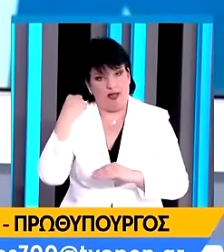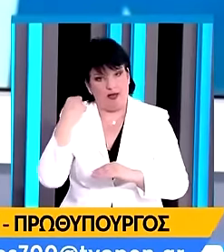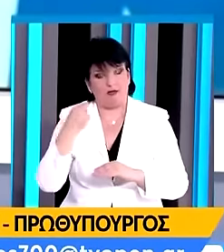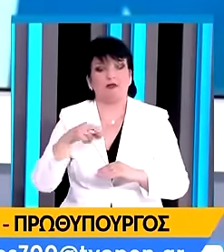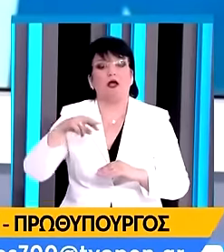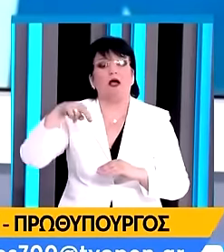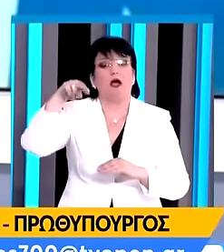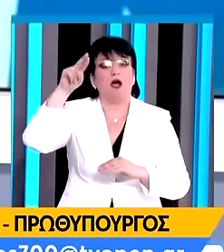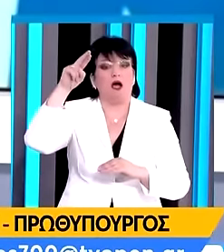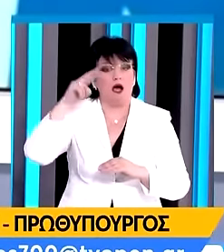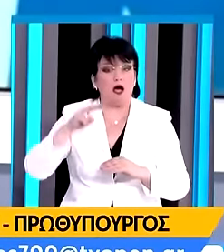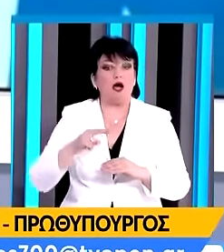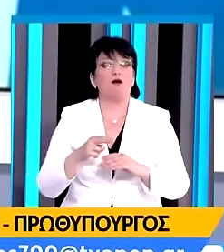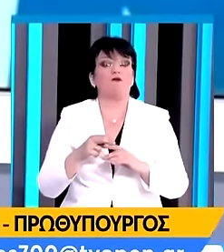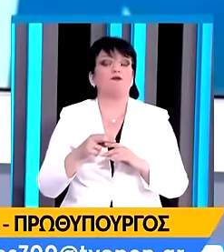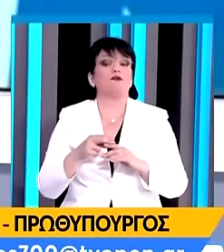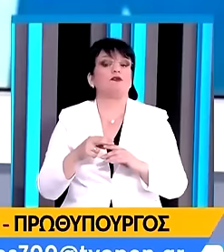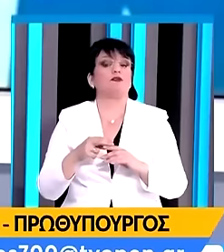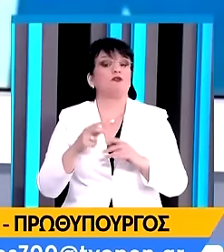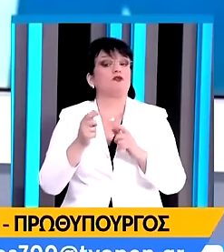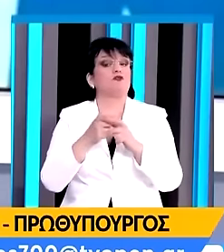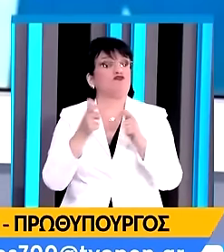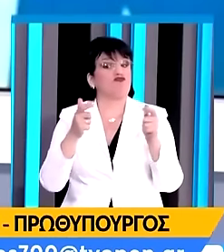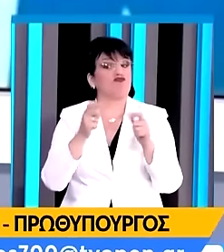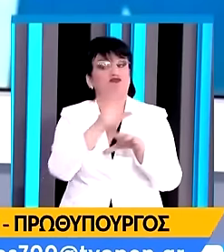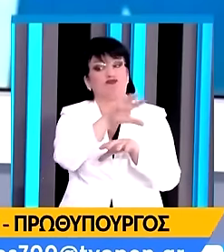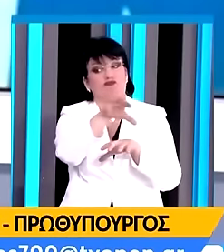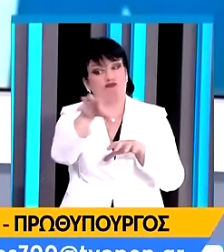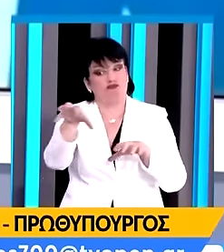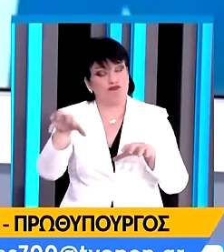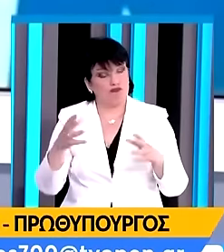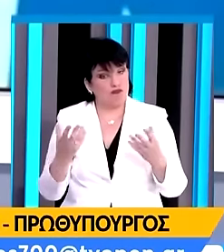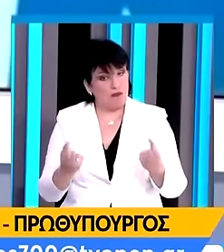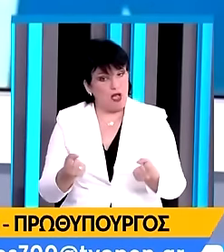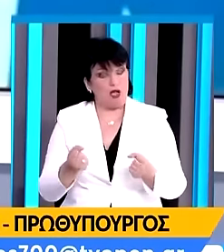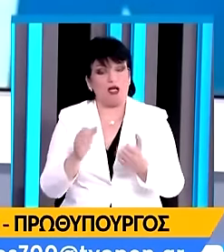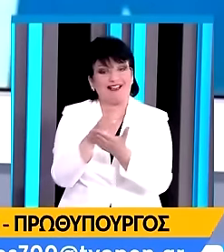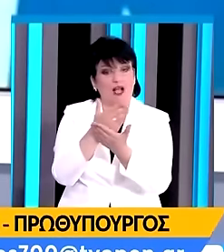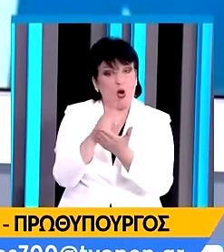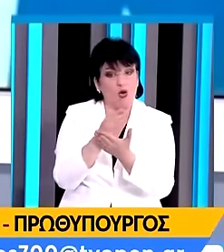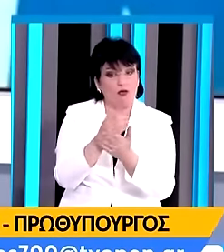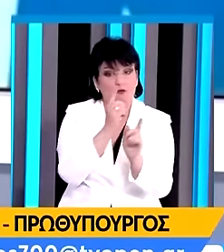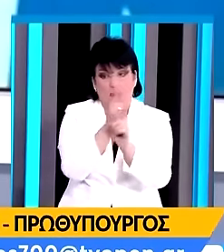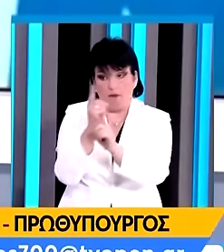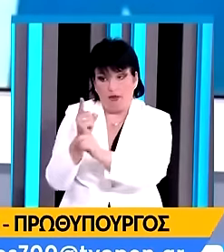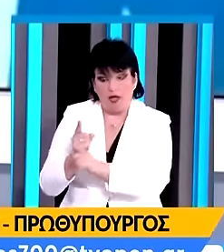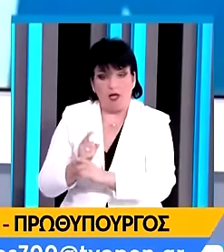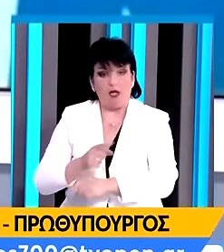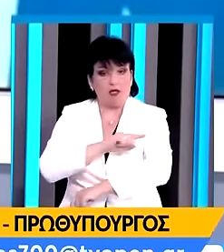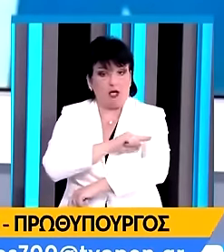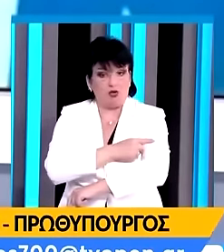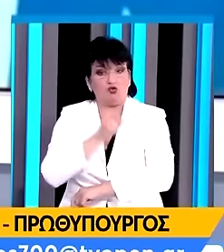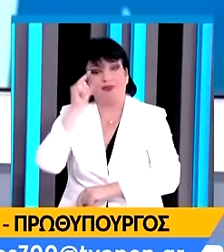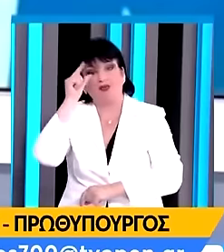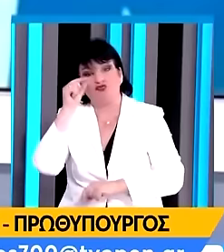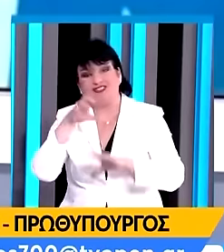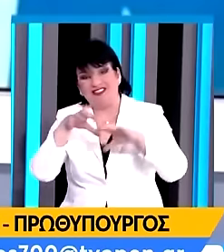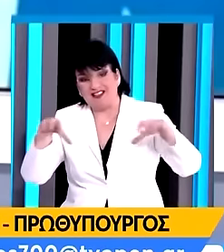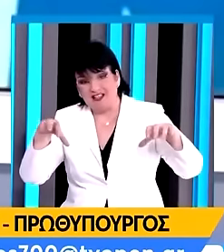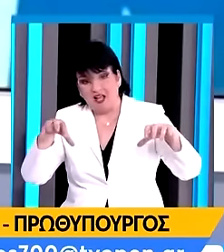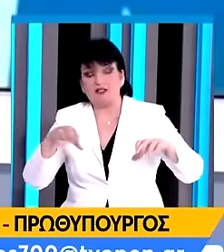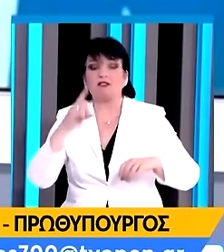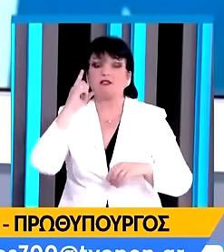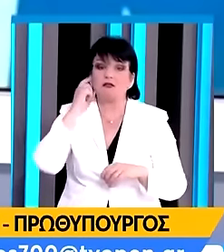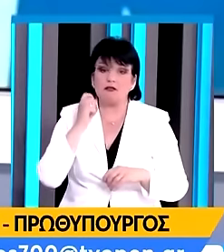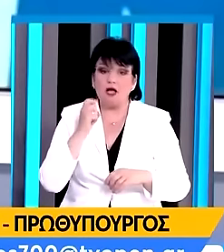με αύξηση τις οποίες δώσαμε στις εφημερίες, γιατί το κάναμε αυτό, γιατί ξεχωρίσαμε τους γιατρούς και τους νοσηλευτές, γιατί γνωρίζουμε πολύ